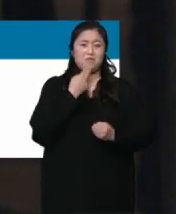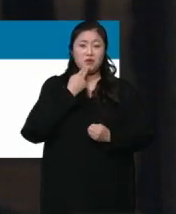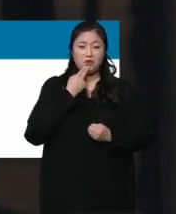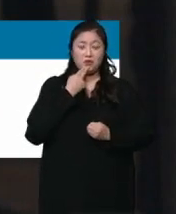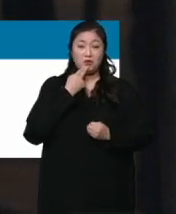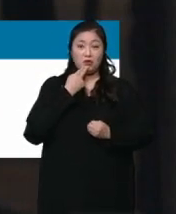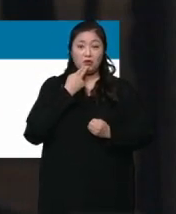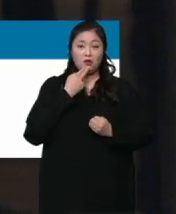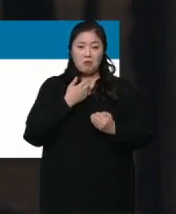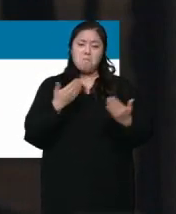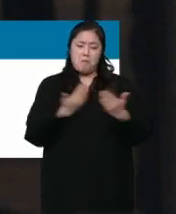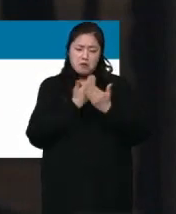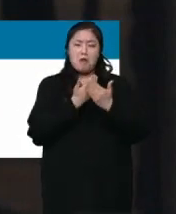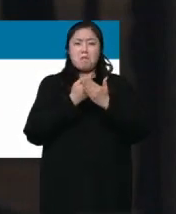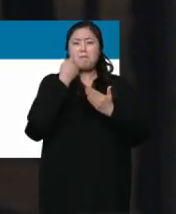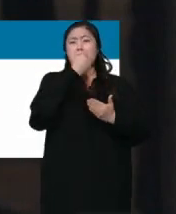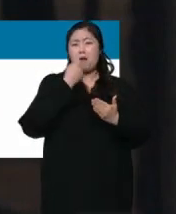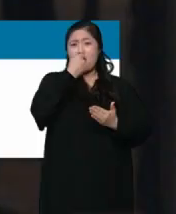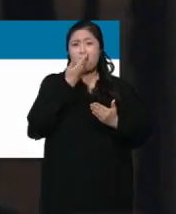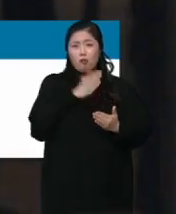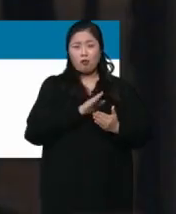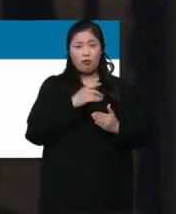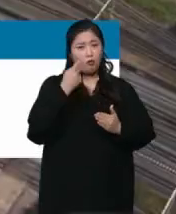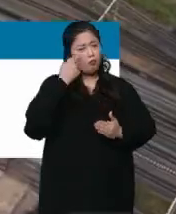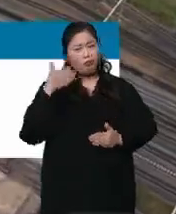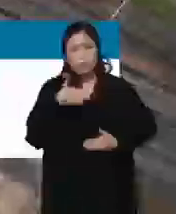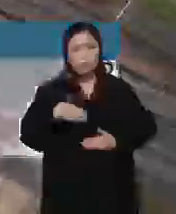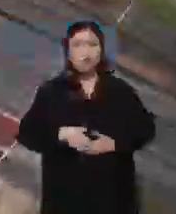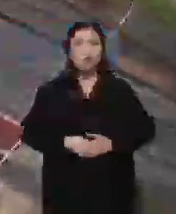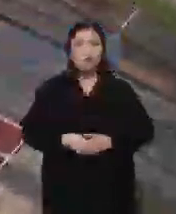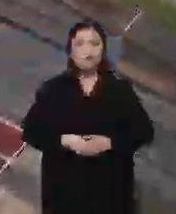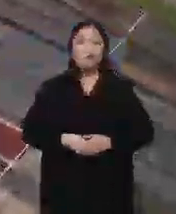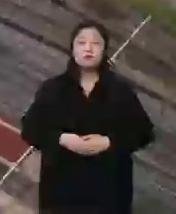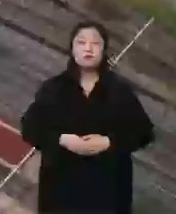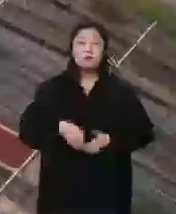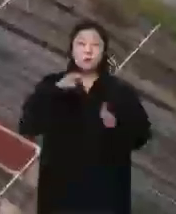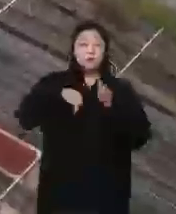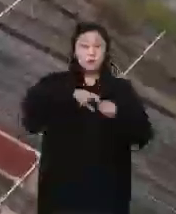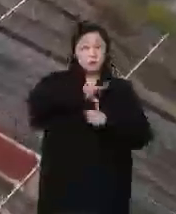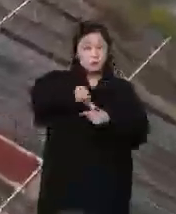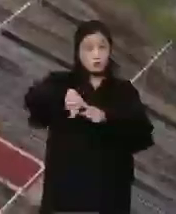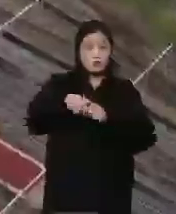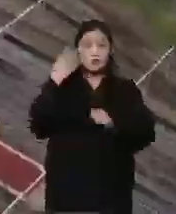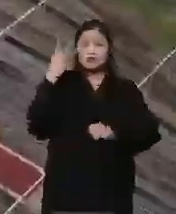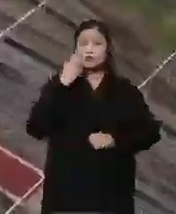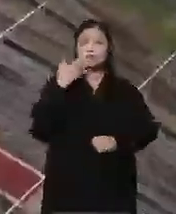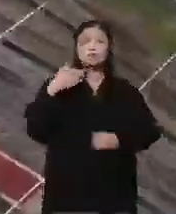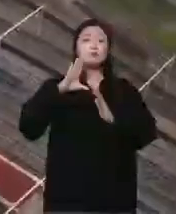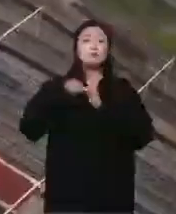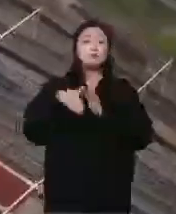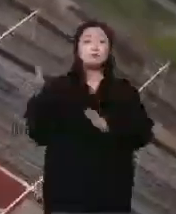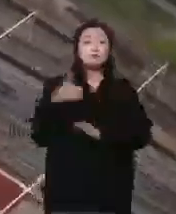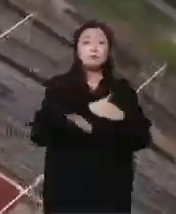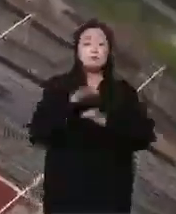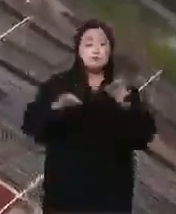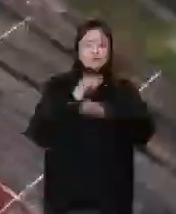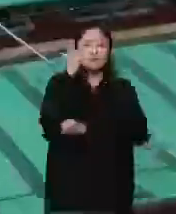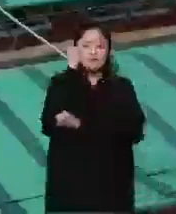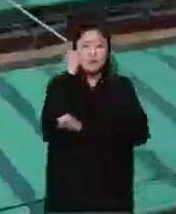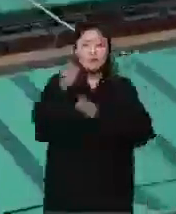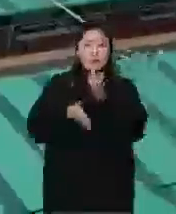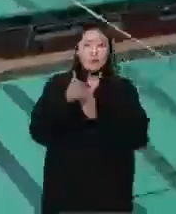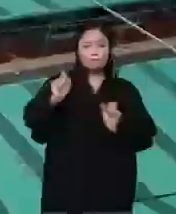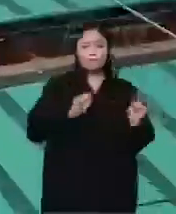하는데 딱히 뭐 발전한 건 아직 없어서. 광주역 일대는 지난 2019년부터 경제